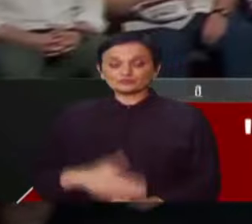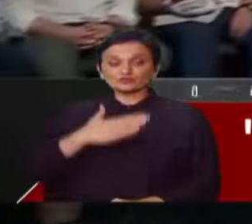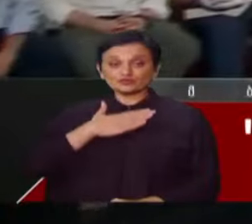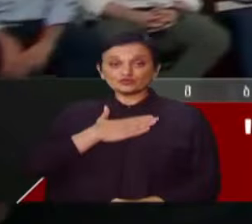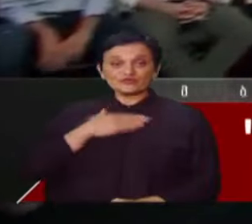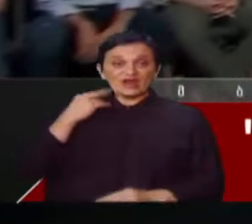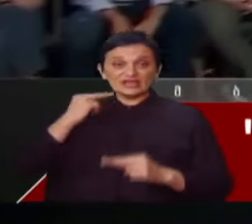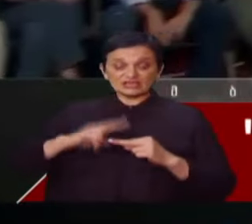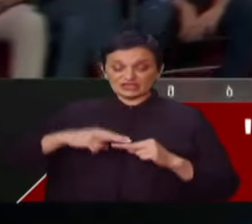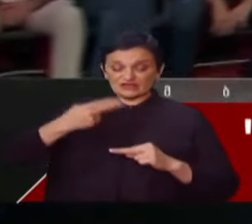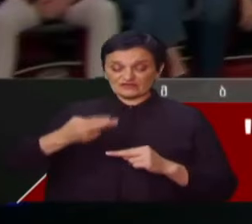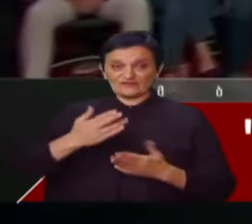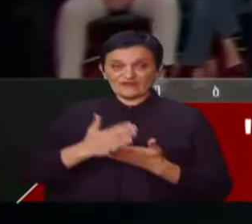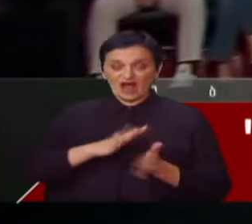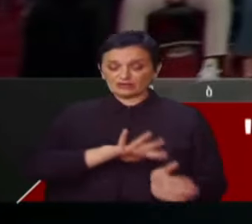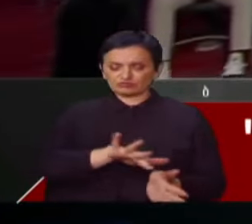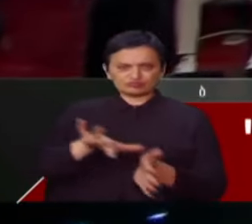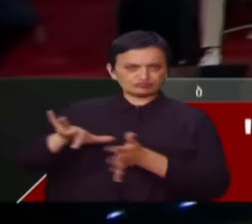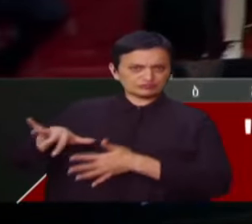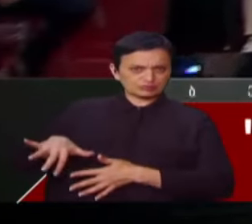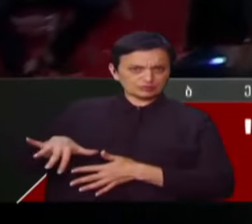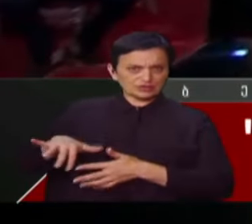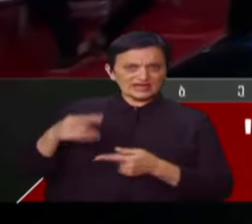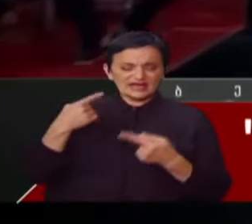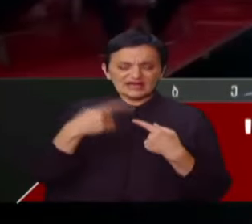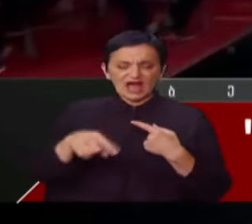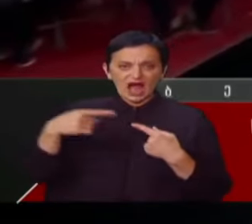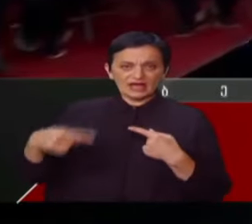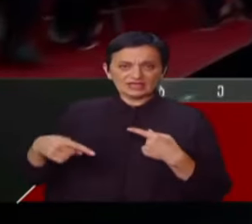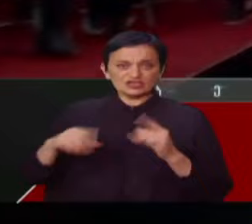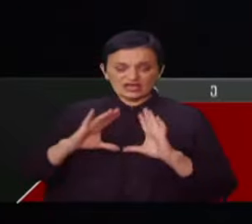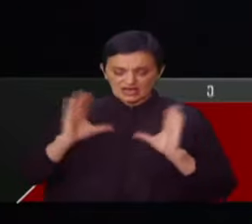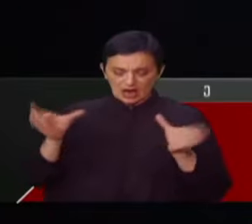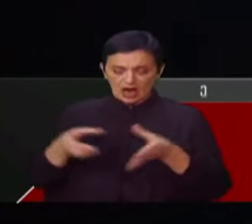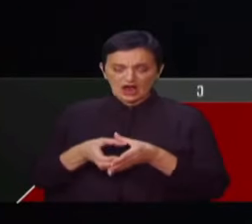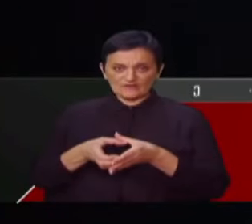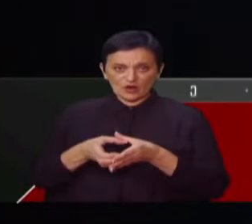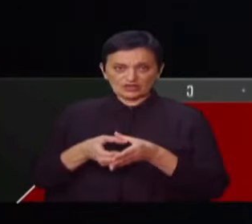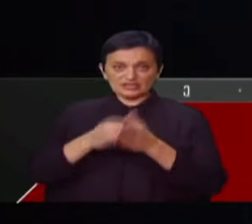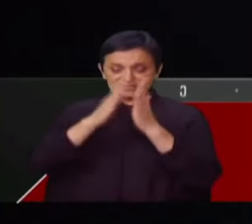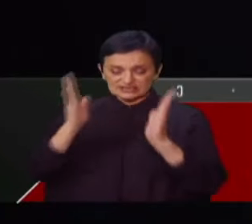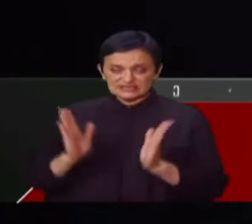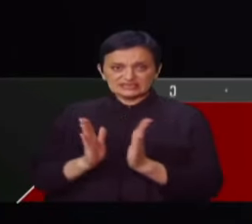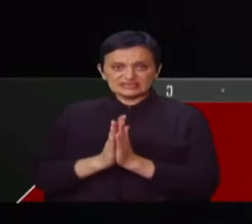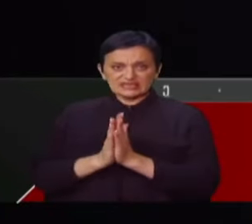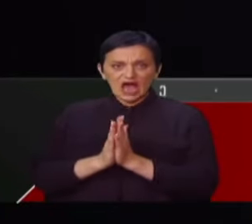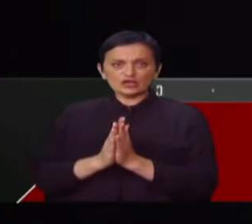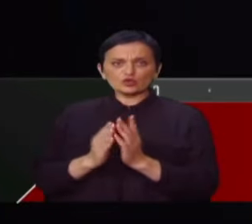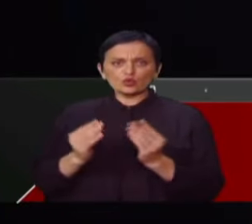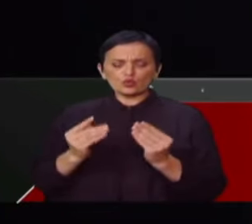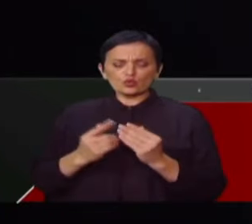ჩვენი ვალია, გვერდზე გადავდოთ ყველა განსხვავება და გავერთიანდეთ ამ საერთო